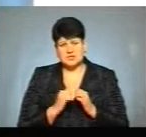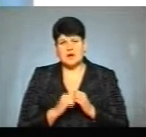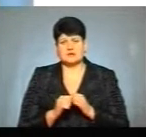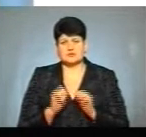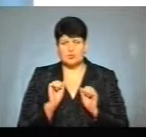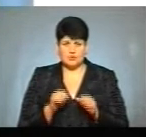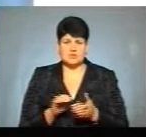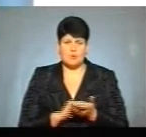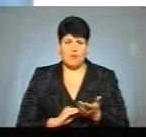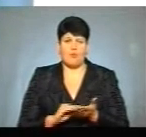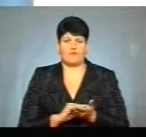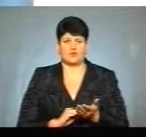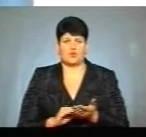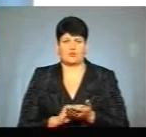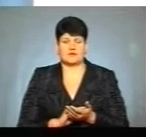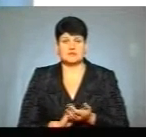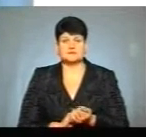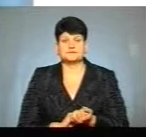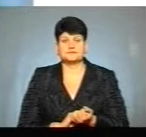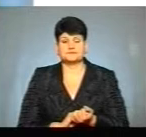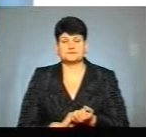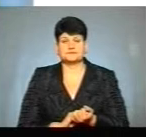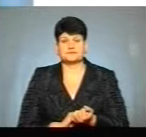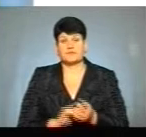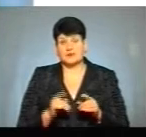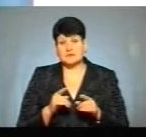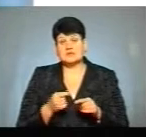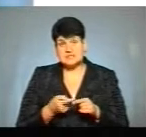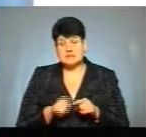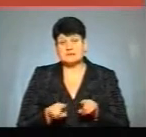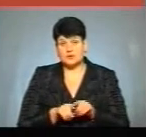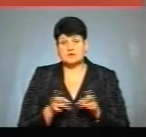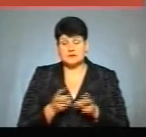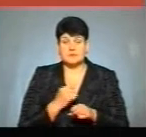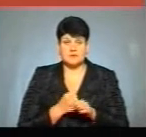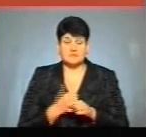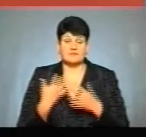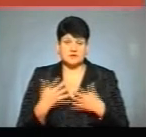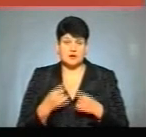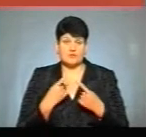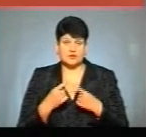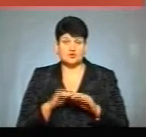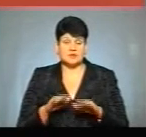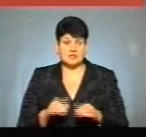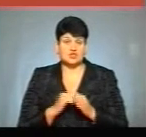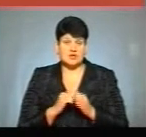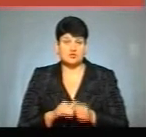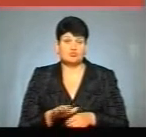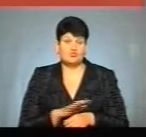може повторюватися. Тому з цим також треба працювати. Ми вже говорили, що діти часто